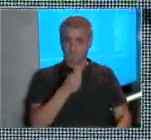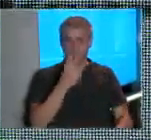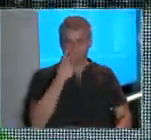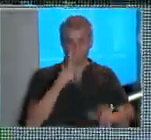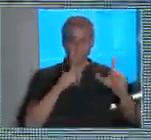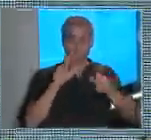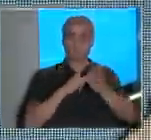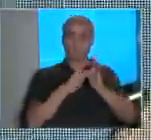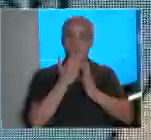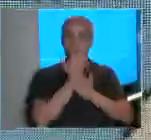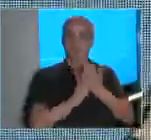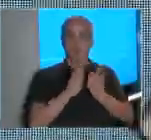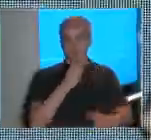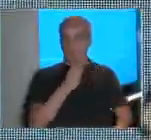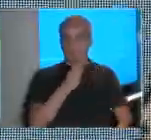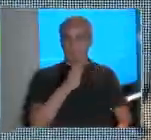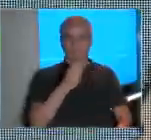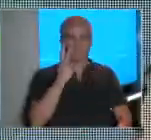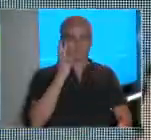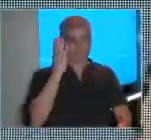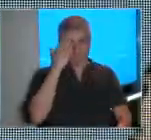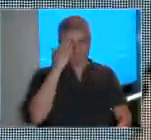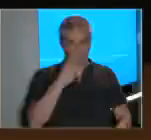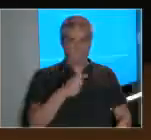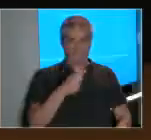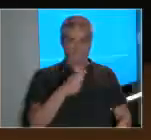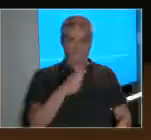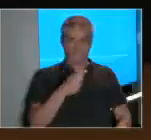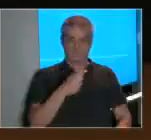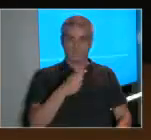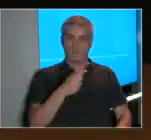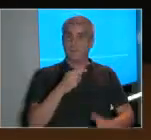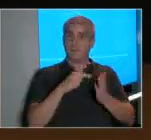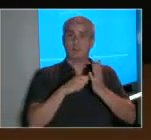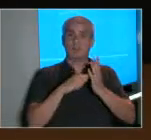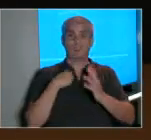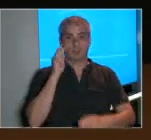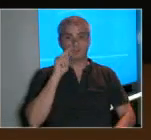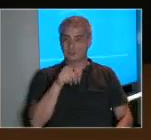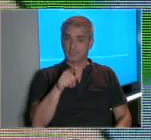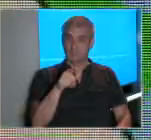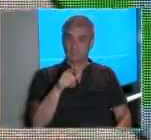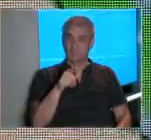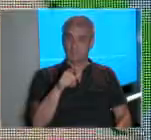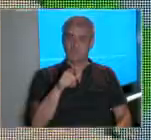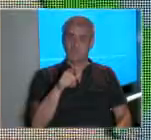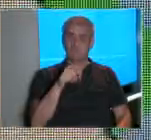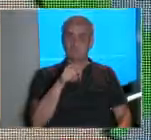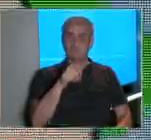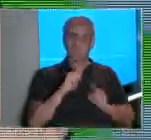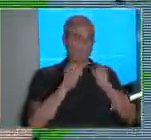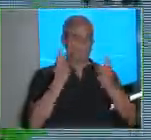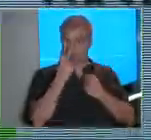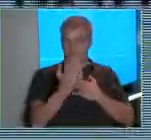תראו, מפת תוכנית החלוקה, חשוב מאוד להכיר אותה. מפני שכשאנחנו מסתכלים עליה, זה